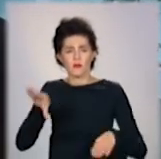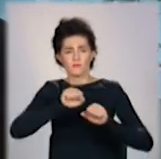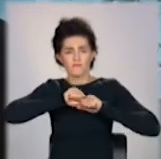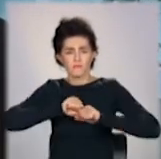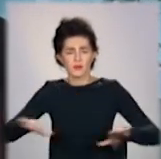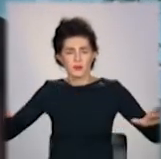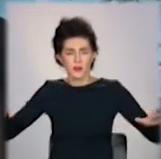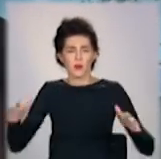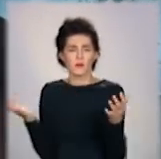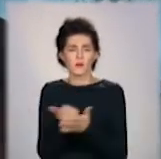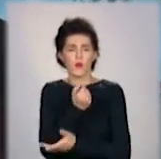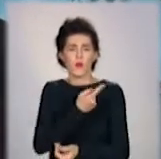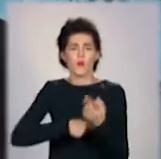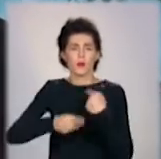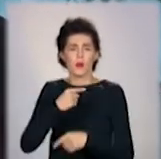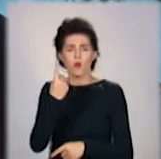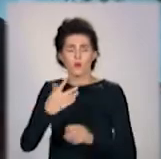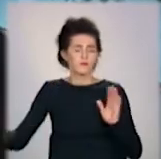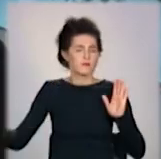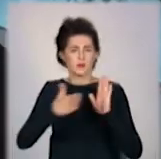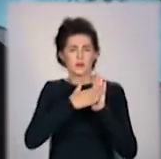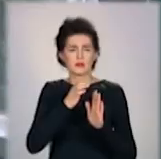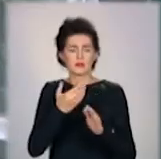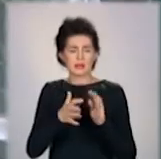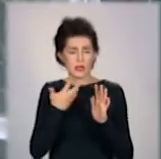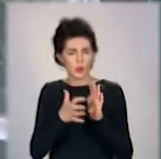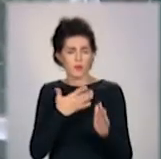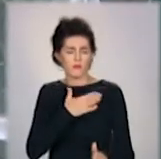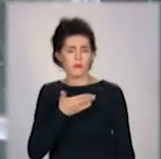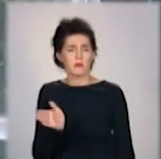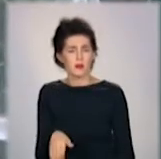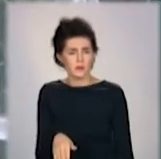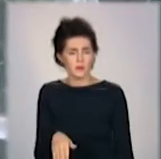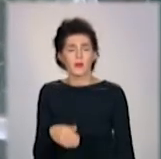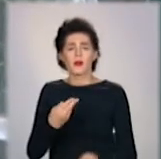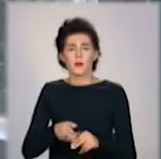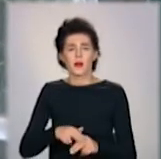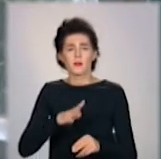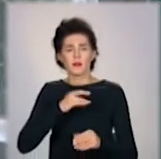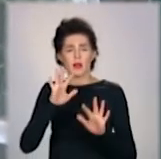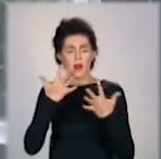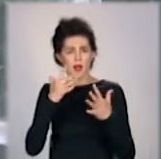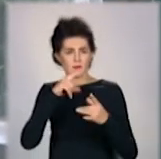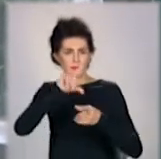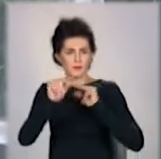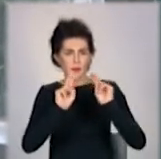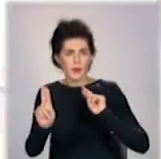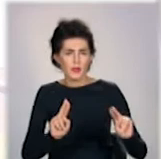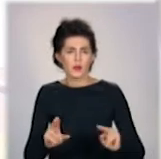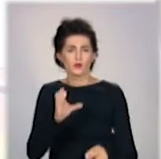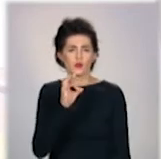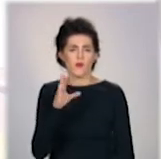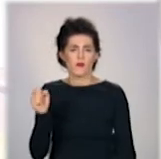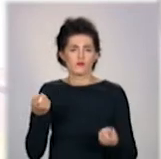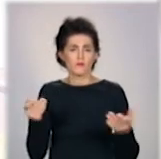різні сторони і, к сожалению, одна влетіла в стекло і погибла. Після того, як на вікнах з'явилися стріблясті наліпки, сов